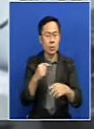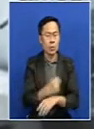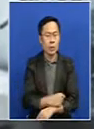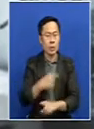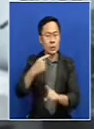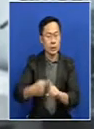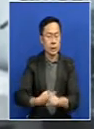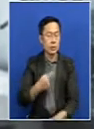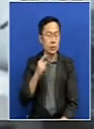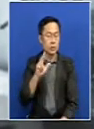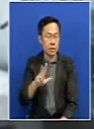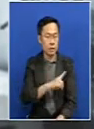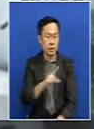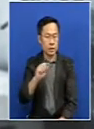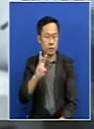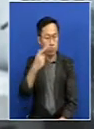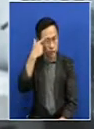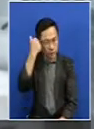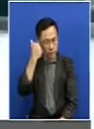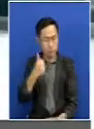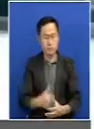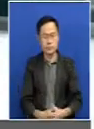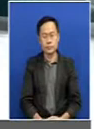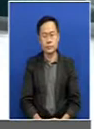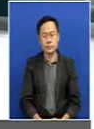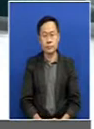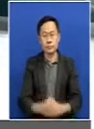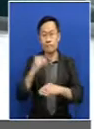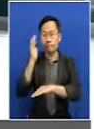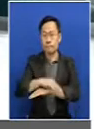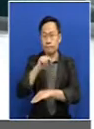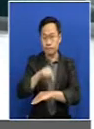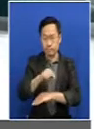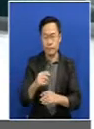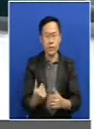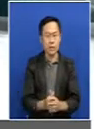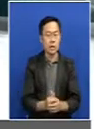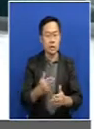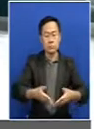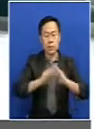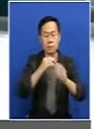าร์ที่26มีนาคมนี้ค่ะคุณผู้ชมหนังสือพิมพ์ The Independent นะค